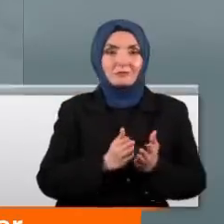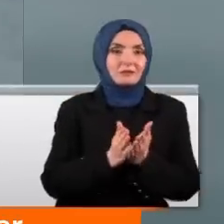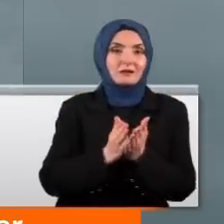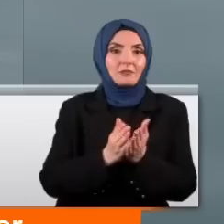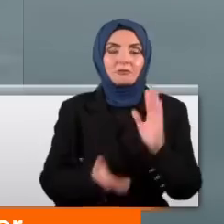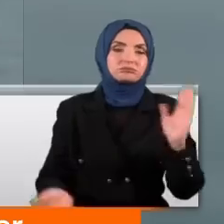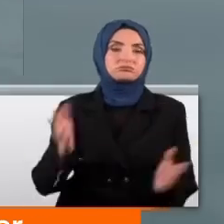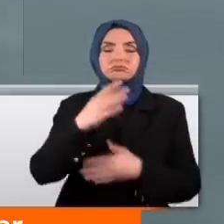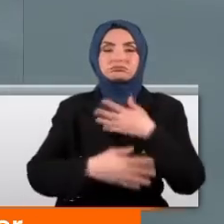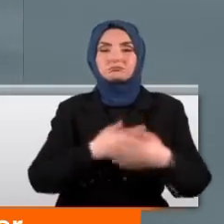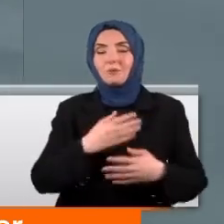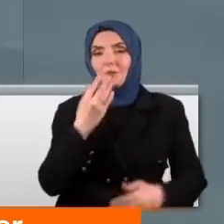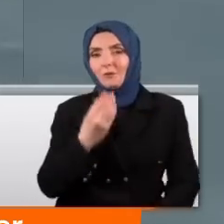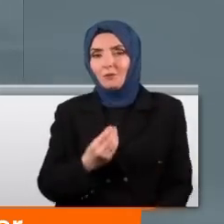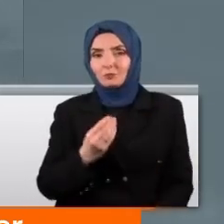ağıza geldi